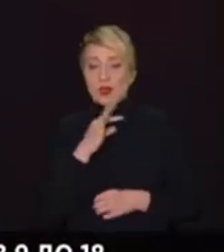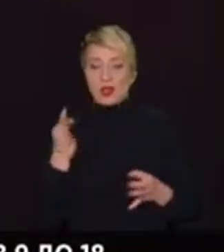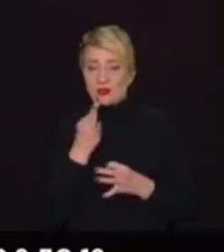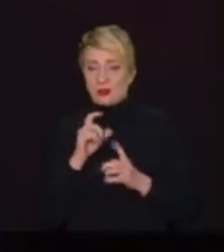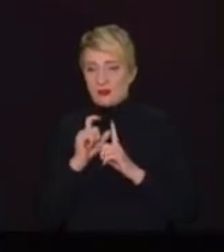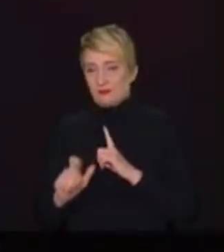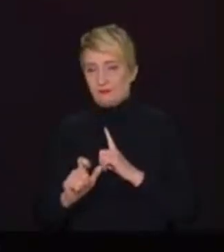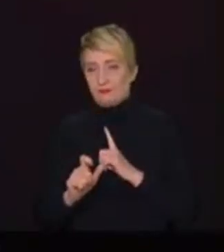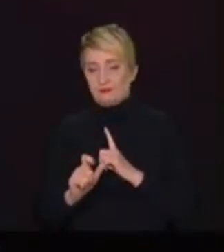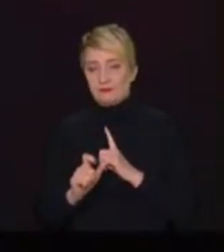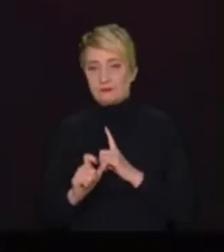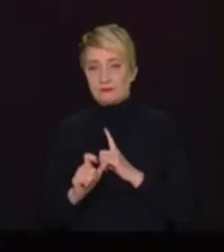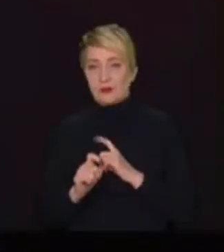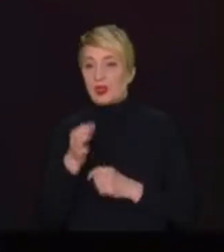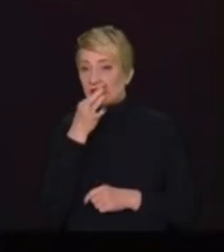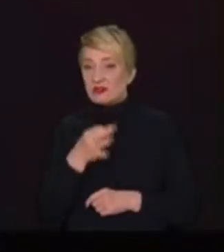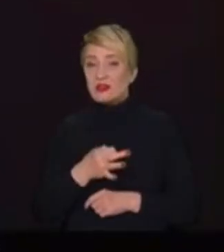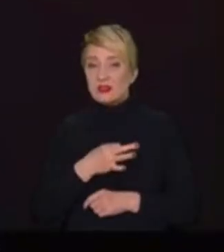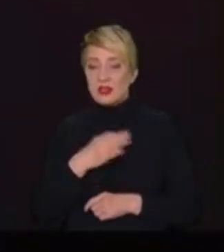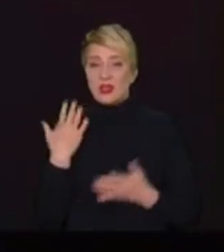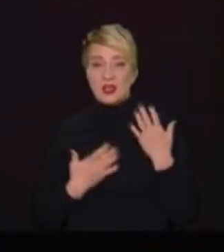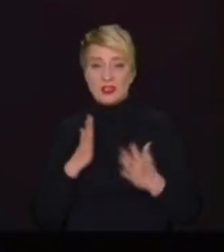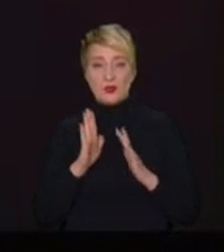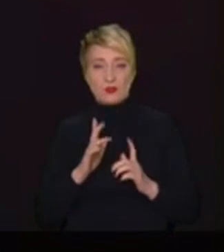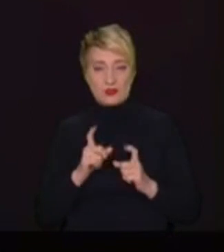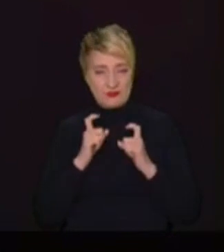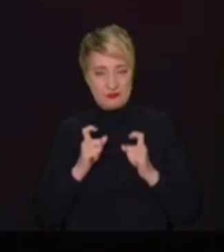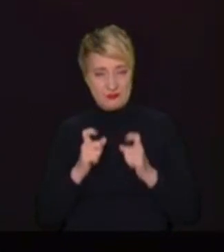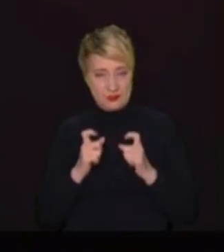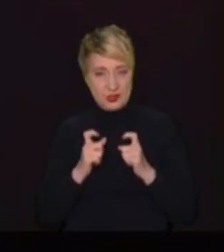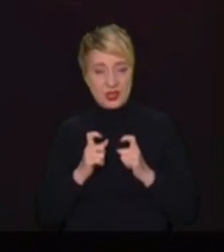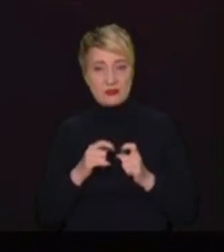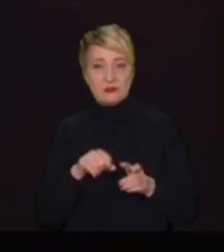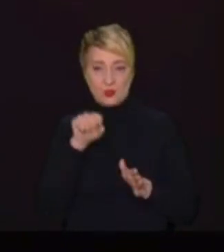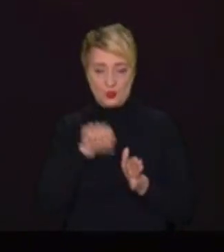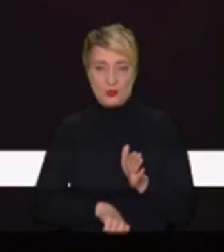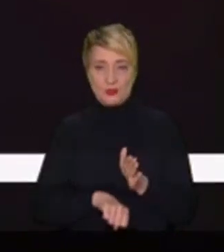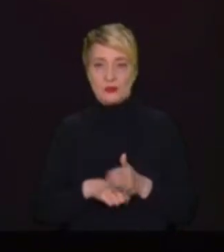Они сказали, если я буду кричать, они меня убьют.